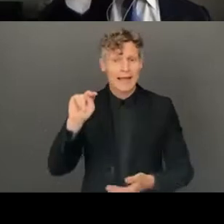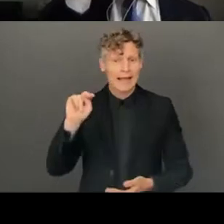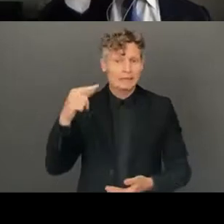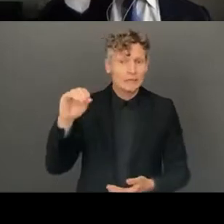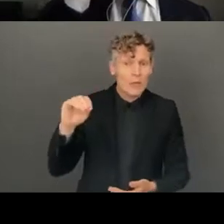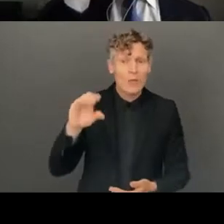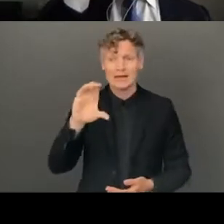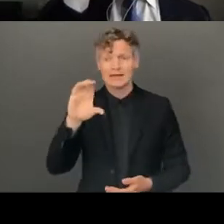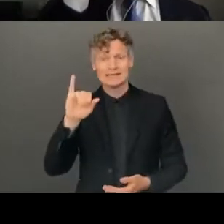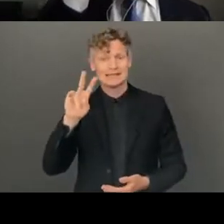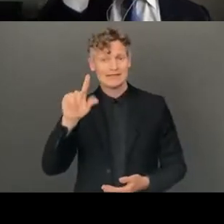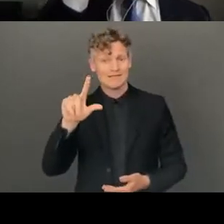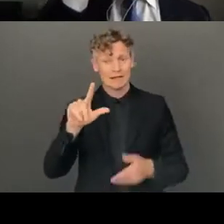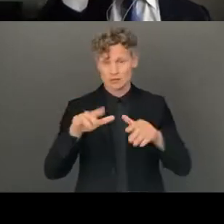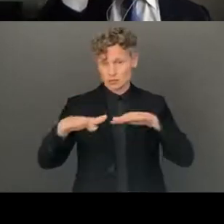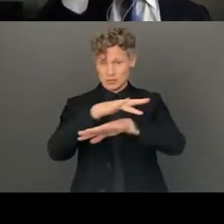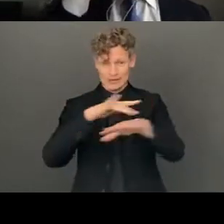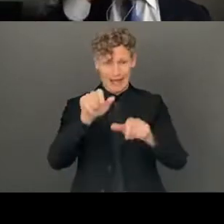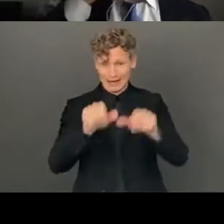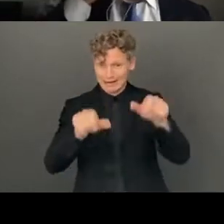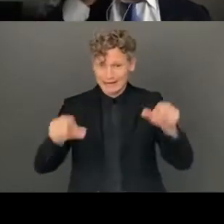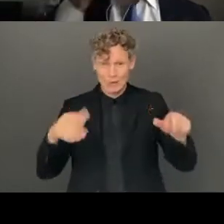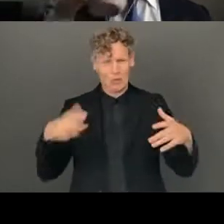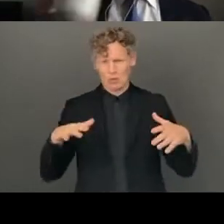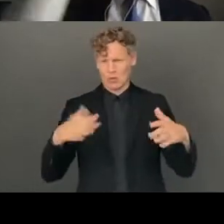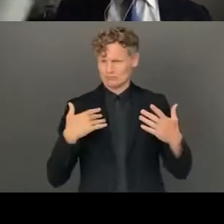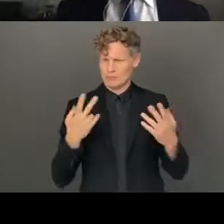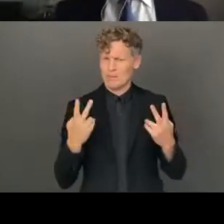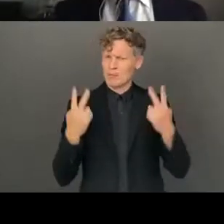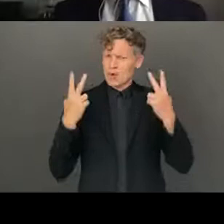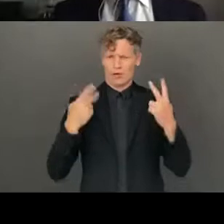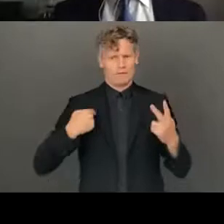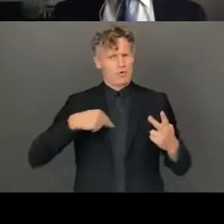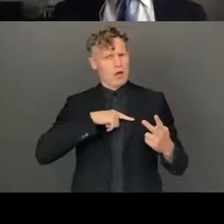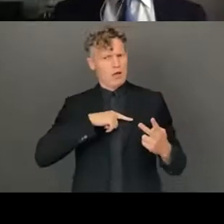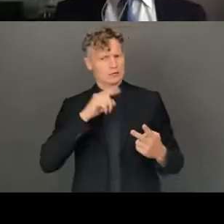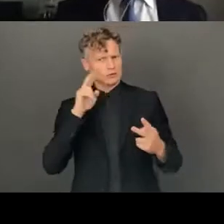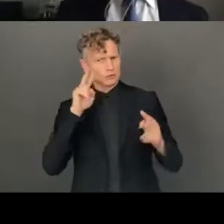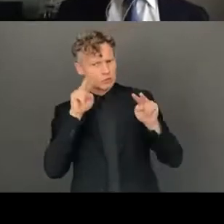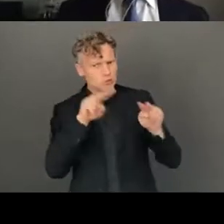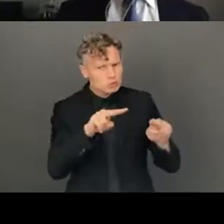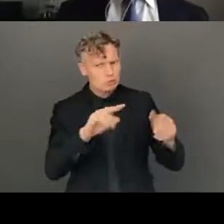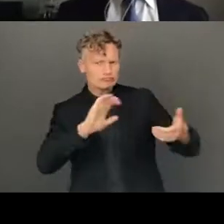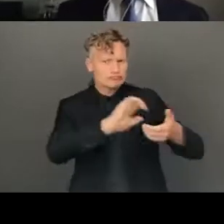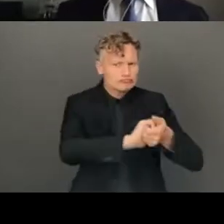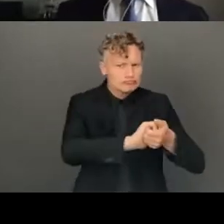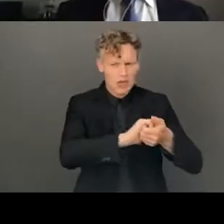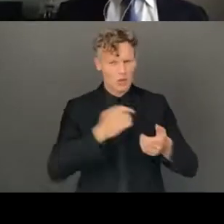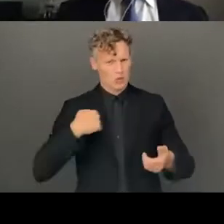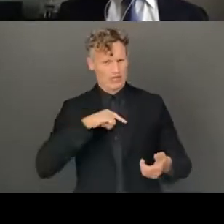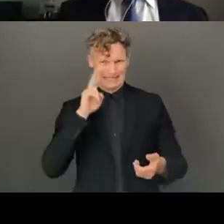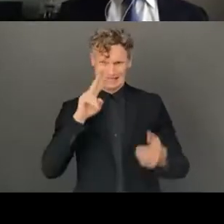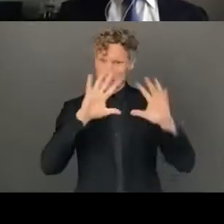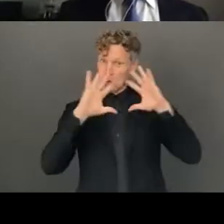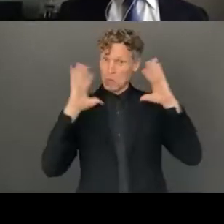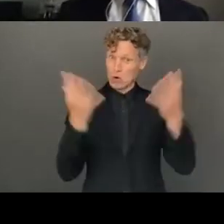tout niveau pour nous et nous sommes très préoccupés sur l'espace rétrécissant pour la